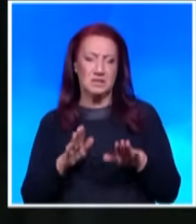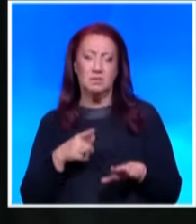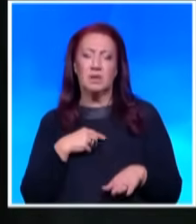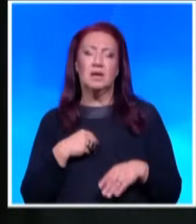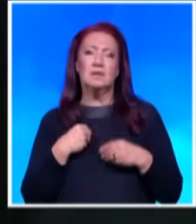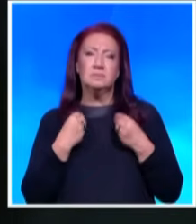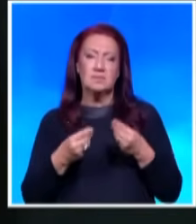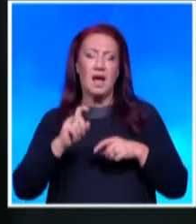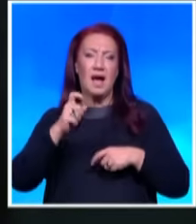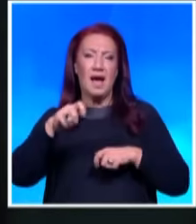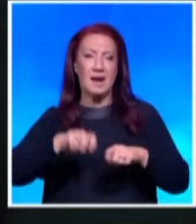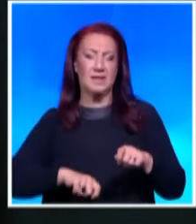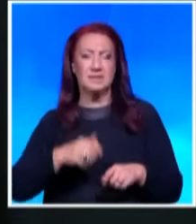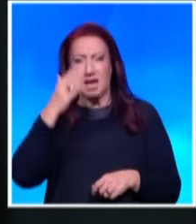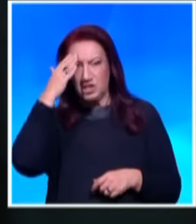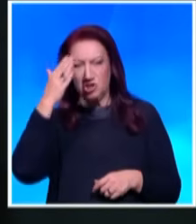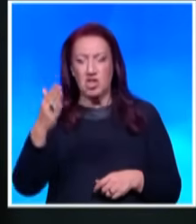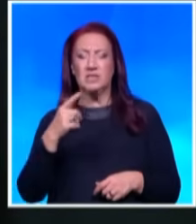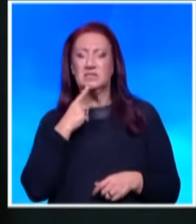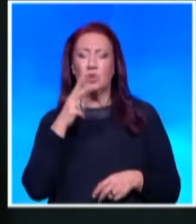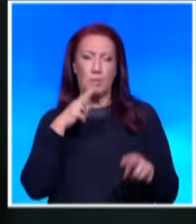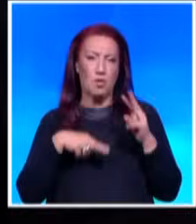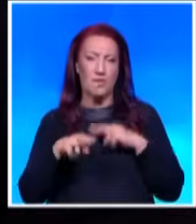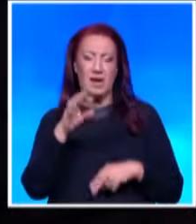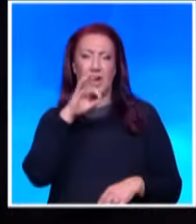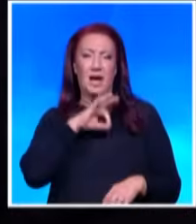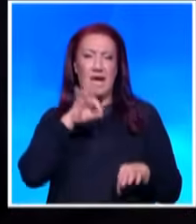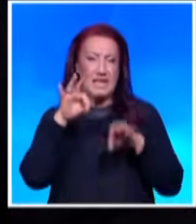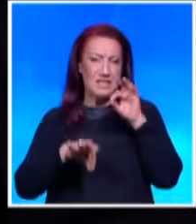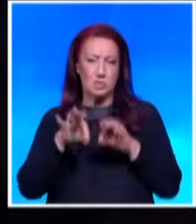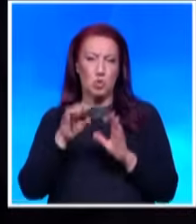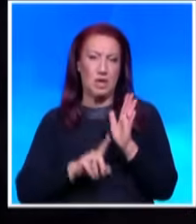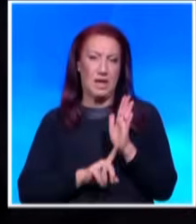честното и коректно отчитане на изборните резултати. А именно